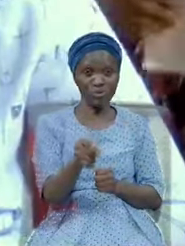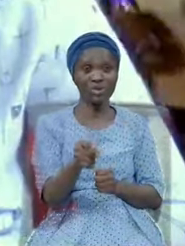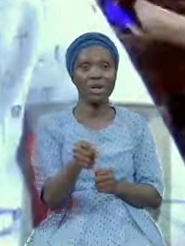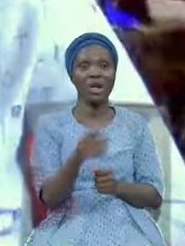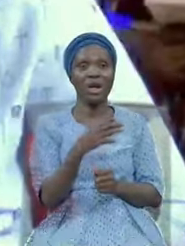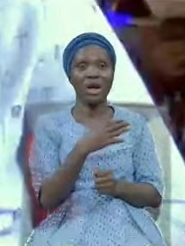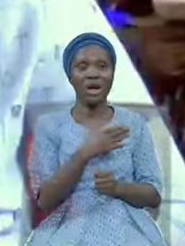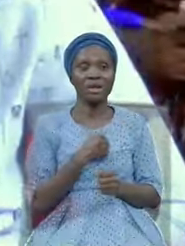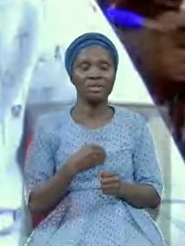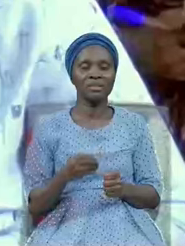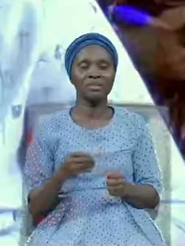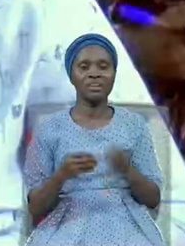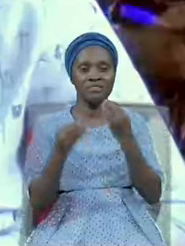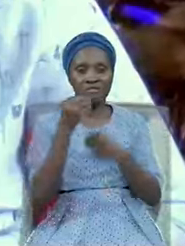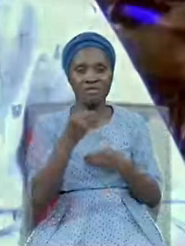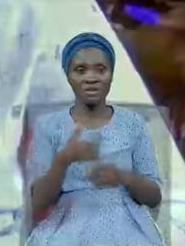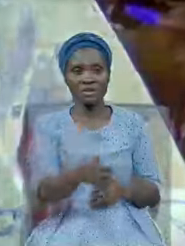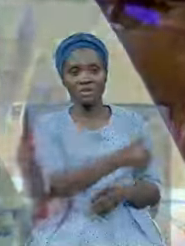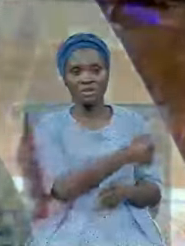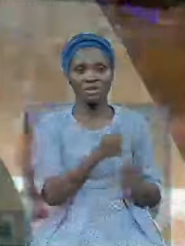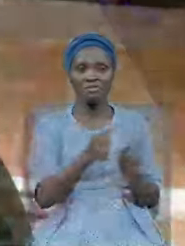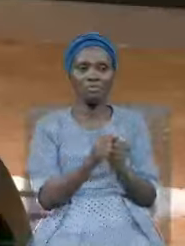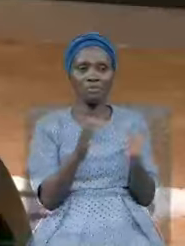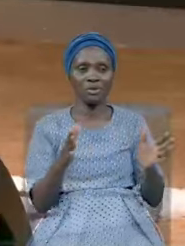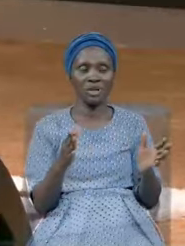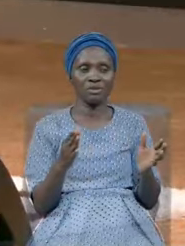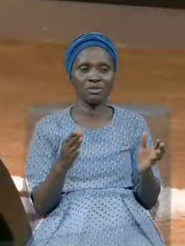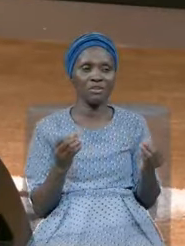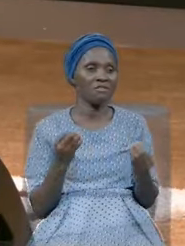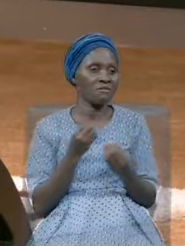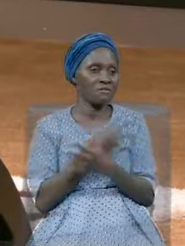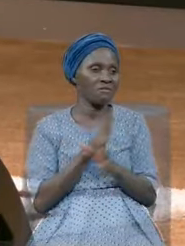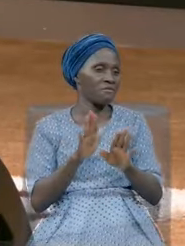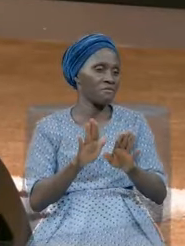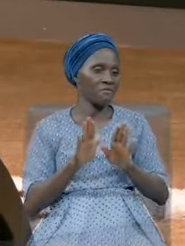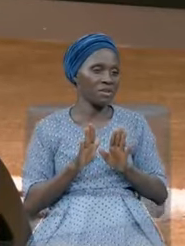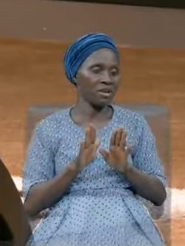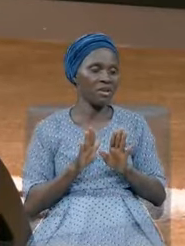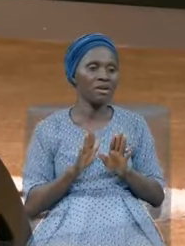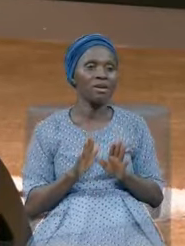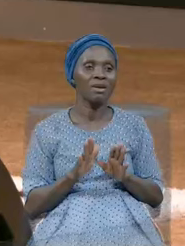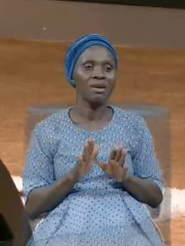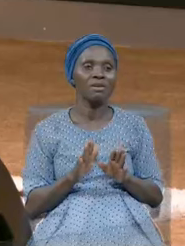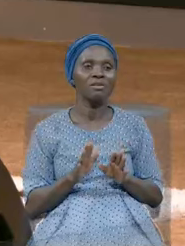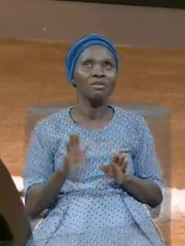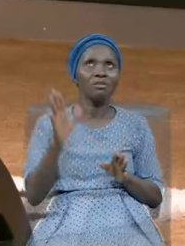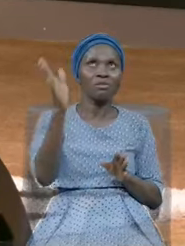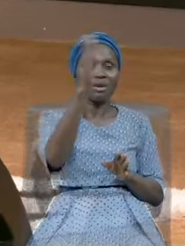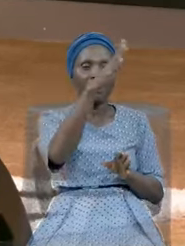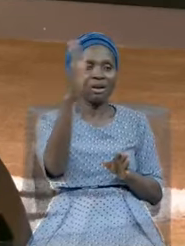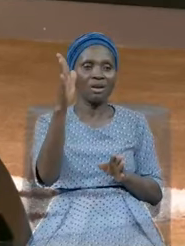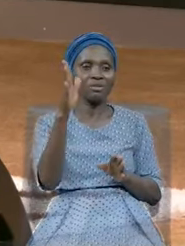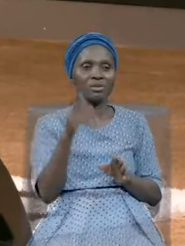eux-mêmes ce sont des nuées sans eau poussé